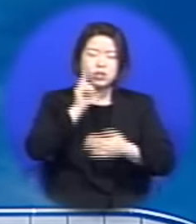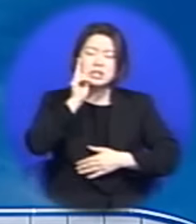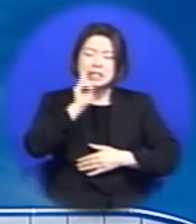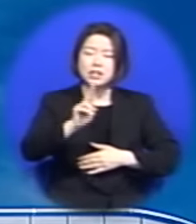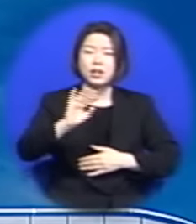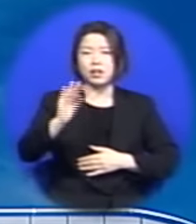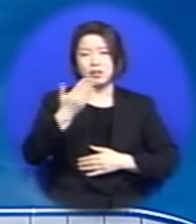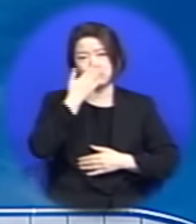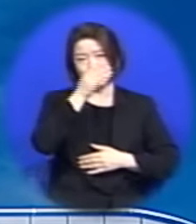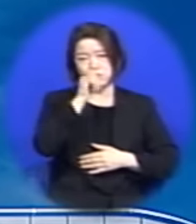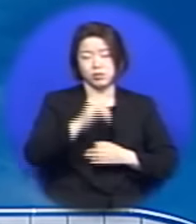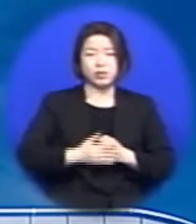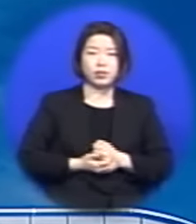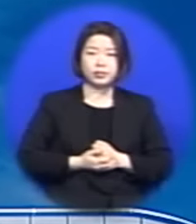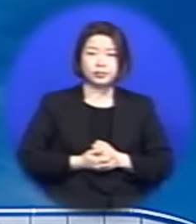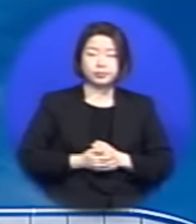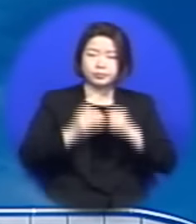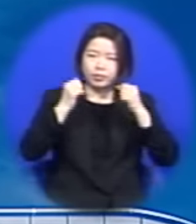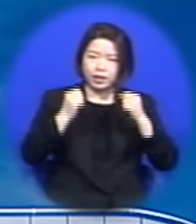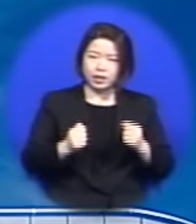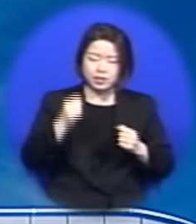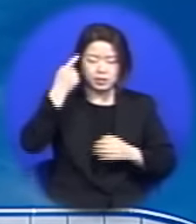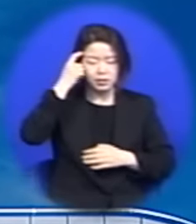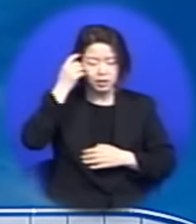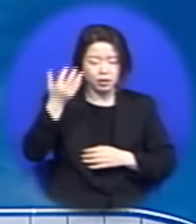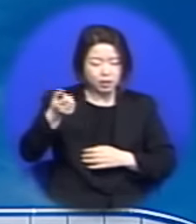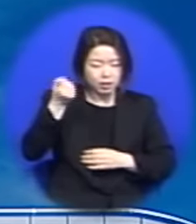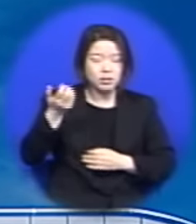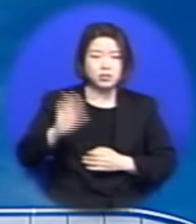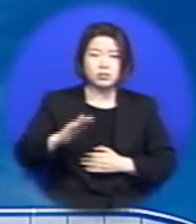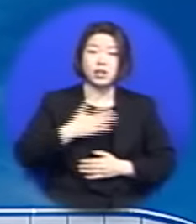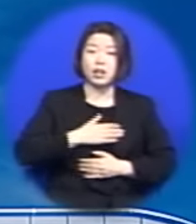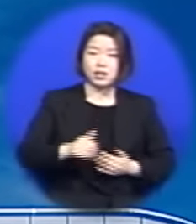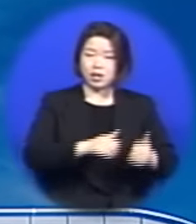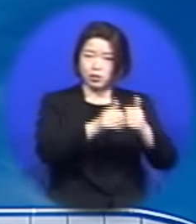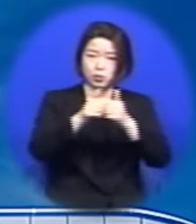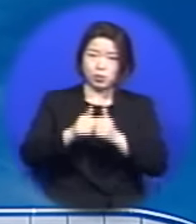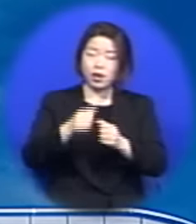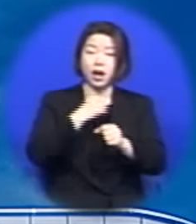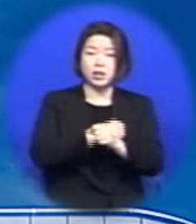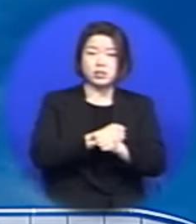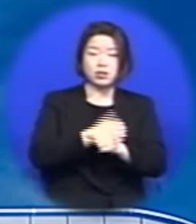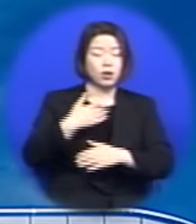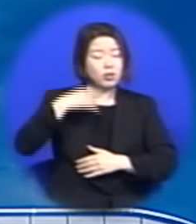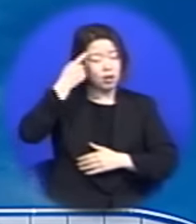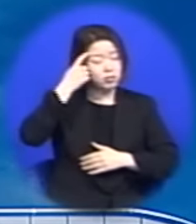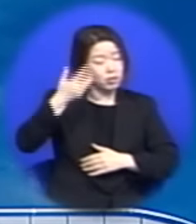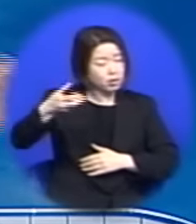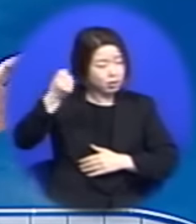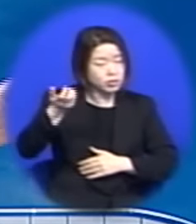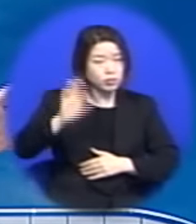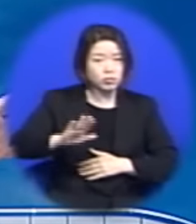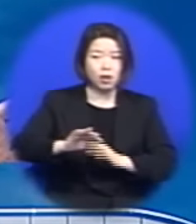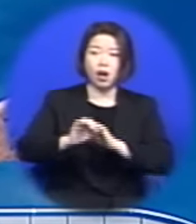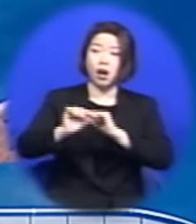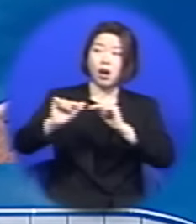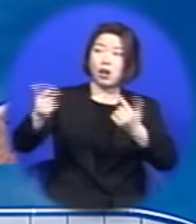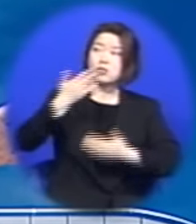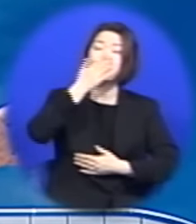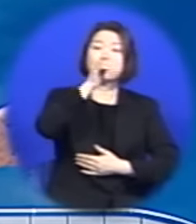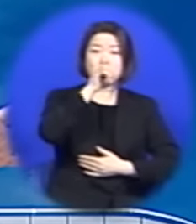수 있습니다 계시다고 생각했는데 나와 동행하실 거라고 그렇게 나는 생각했는데 아닐 수